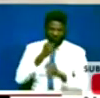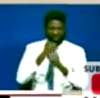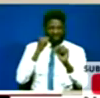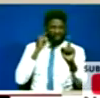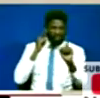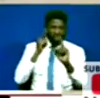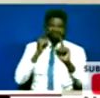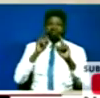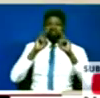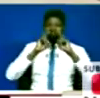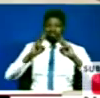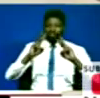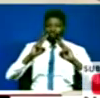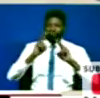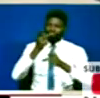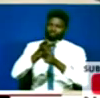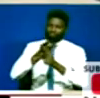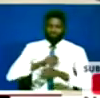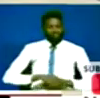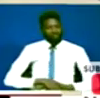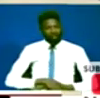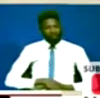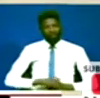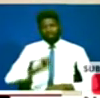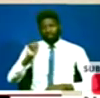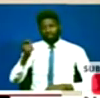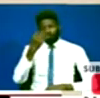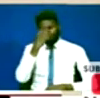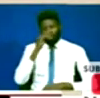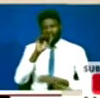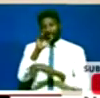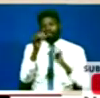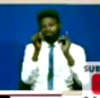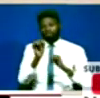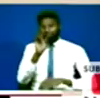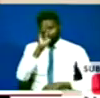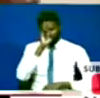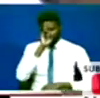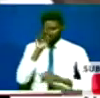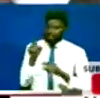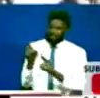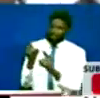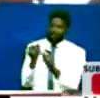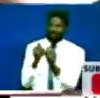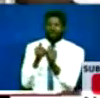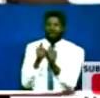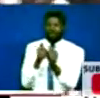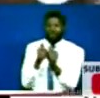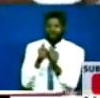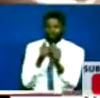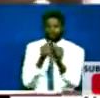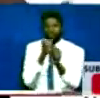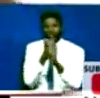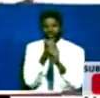Rais William Ruto amewataka maafisa hao wapya kuzingatia maadili ya kitaifa na kujikakamua kujali maslahi ya raia katika utekelezaji